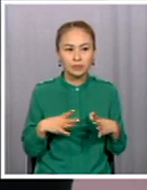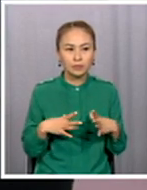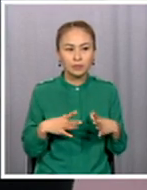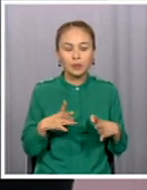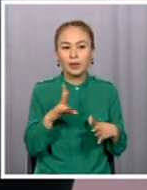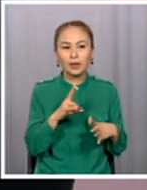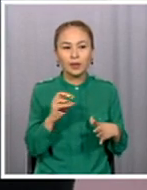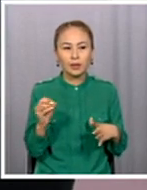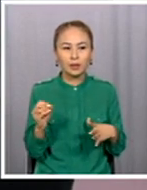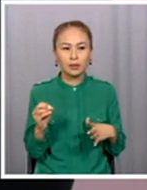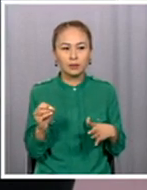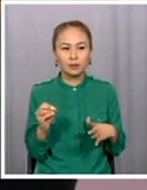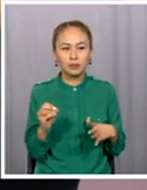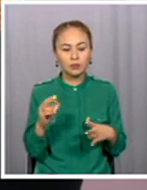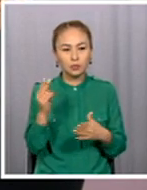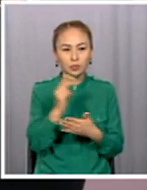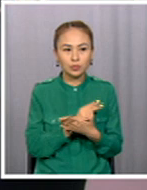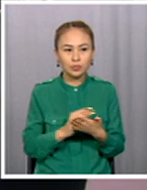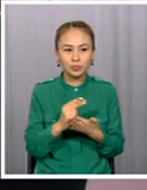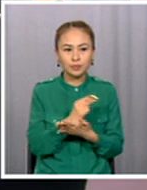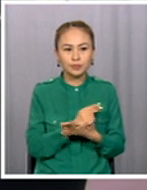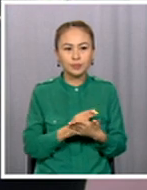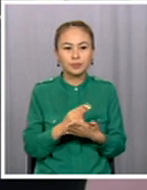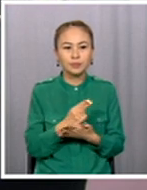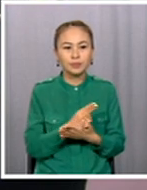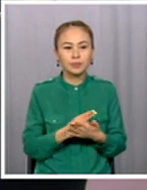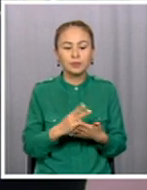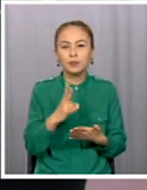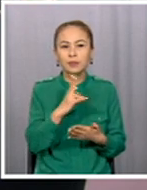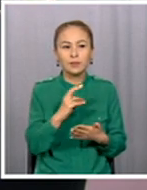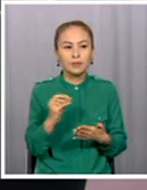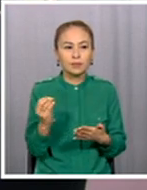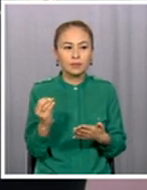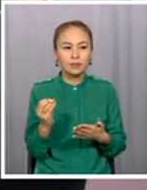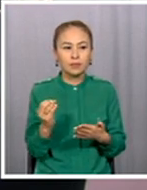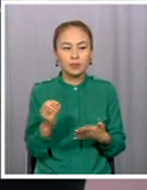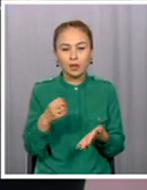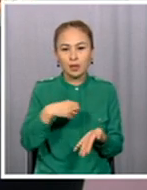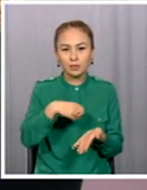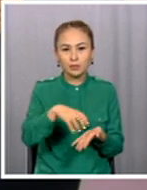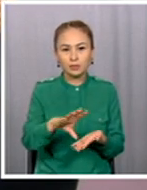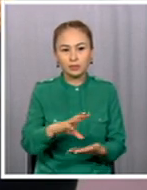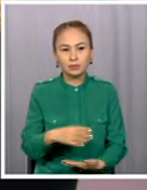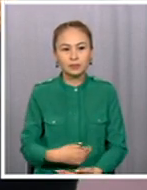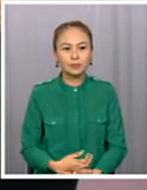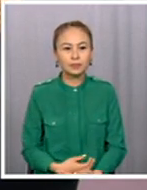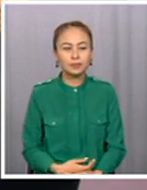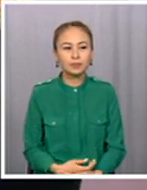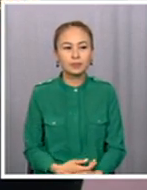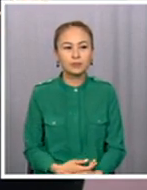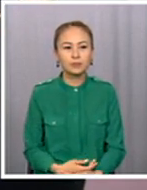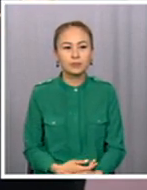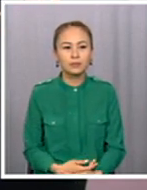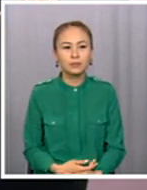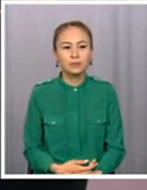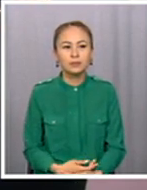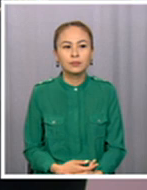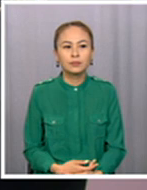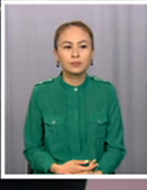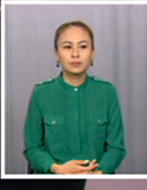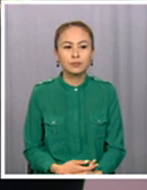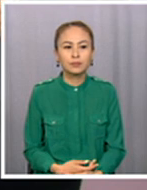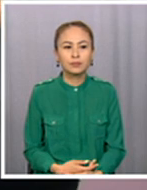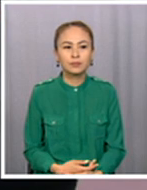Не? Сурет. Не? Асық. Сендердің де жауаптарын дұрыс деп ойлаймын.